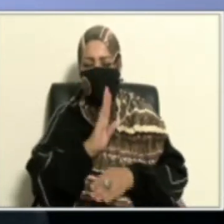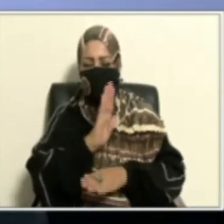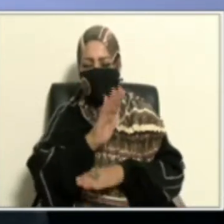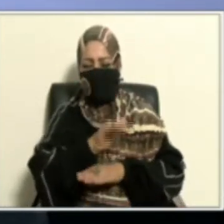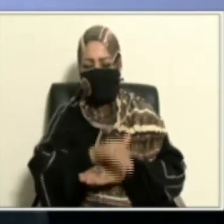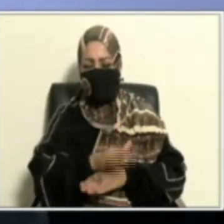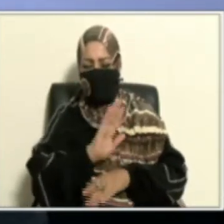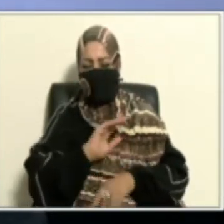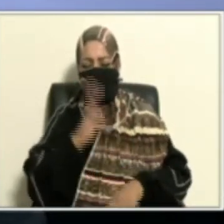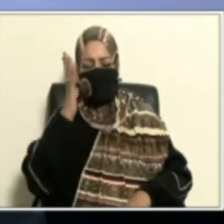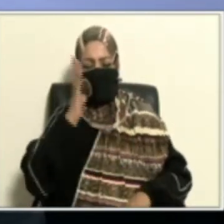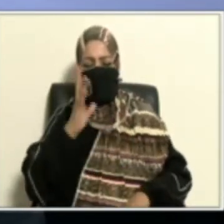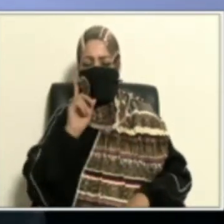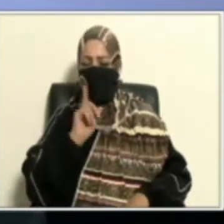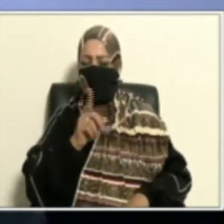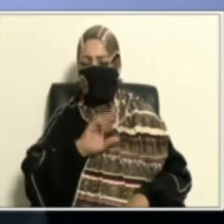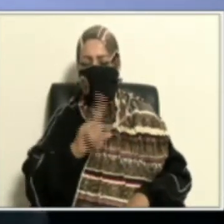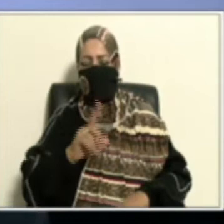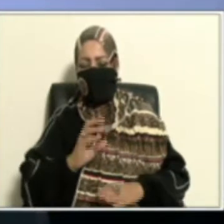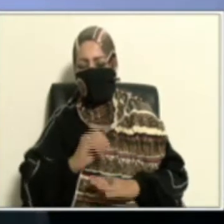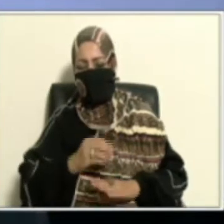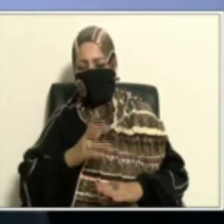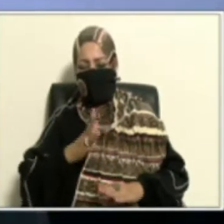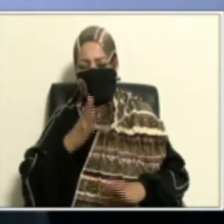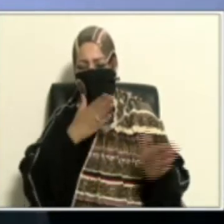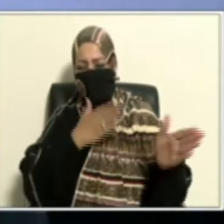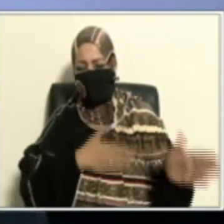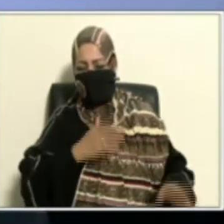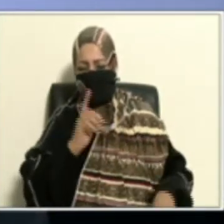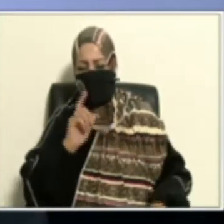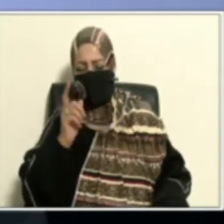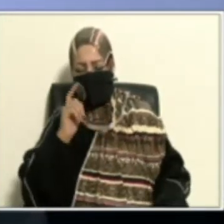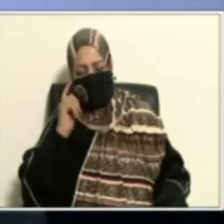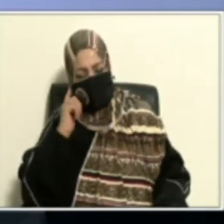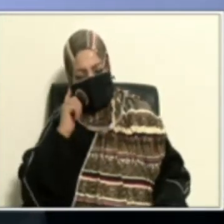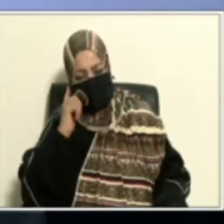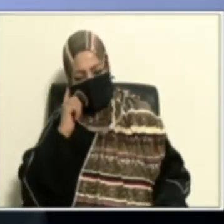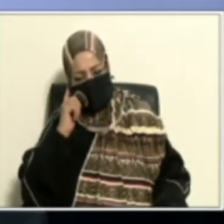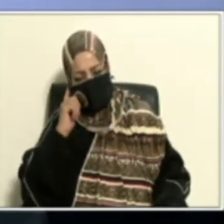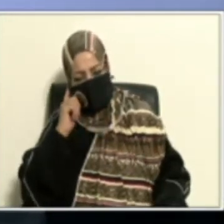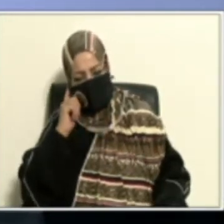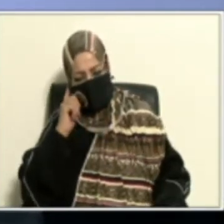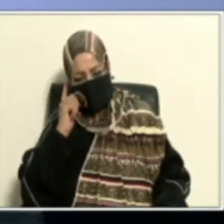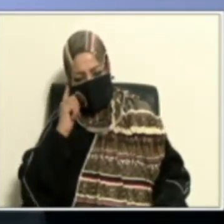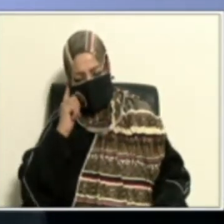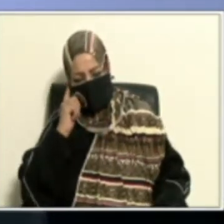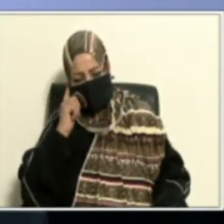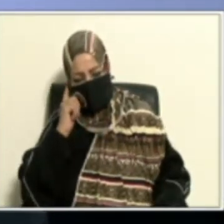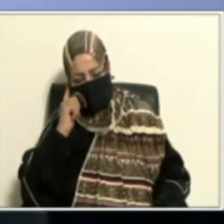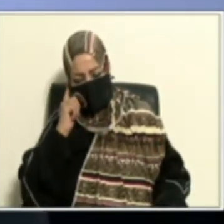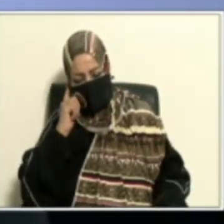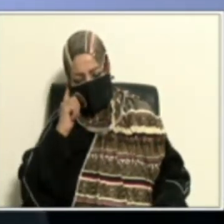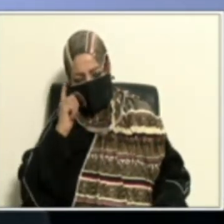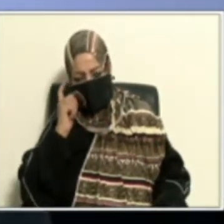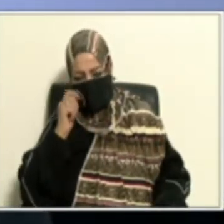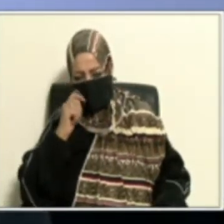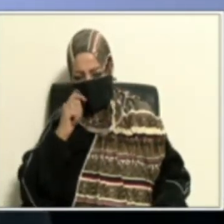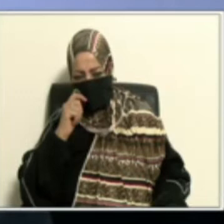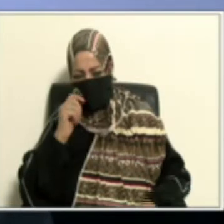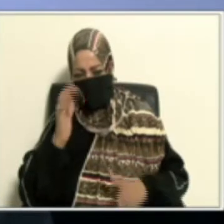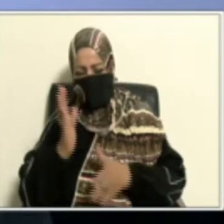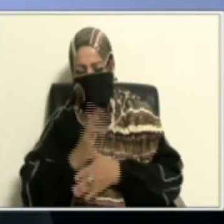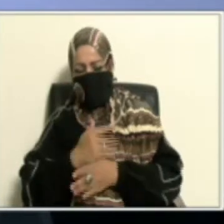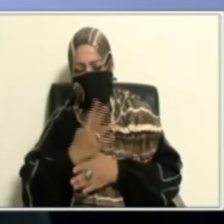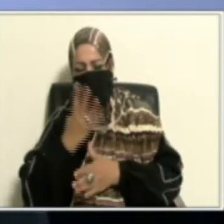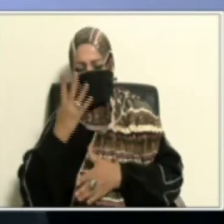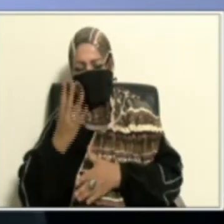فعل الخلفاء الأربعة. الخلفاء الأربعة كانوا لا يتنفلون بعد أذان المغرب